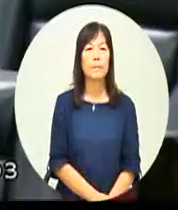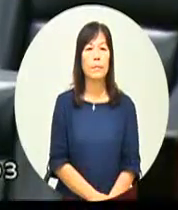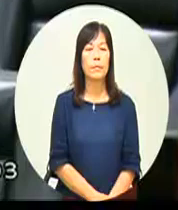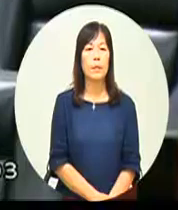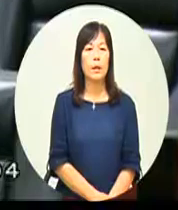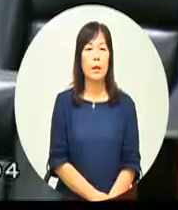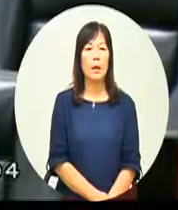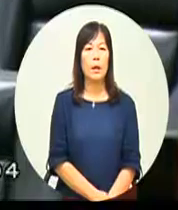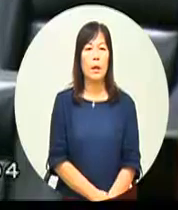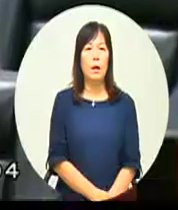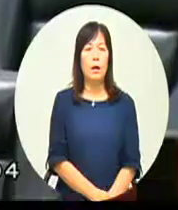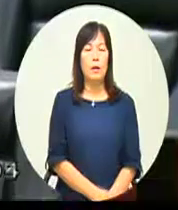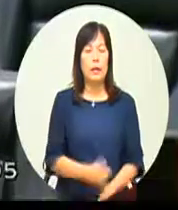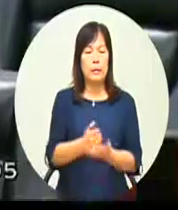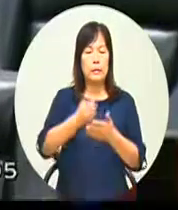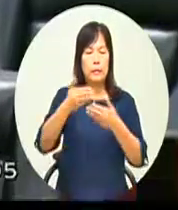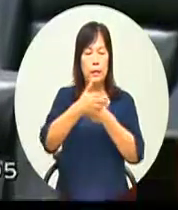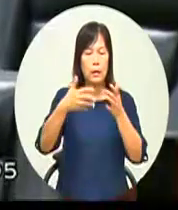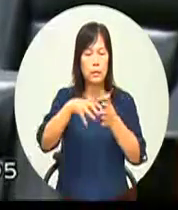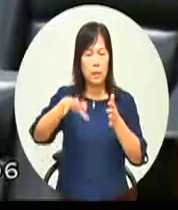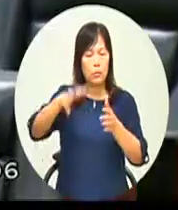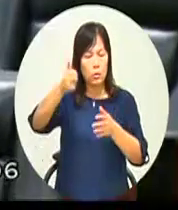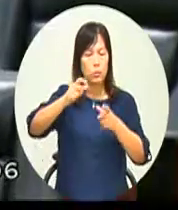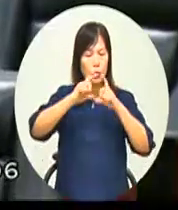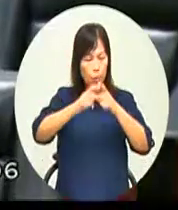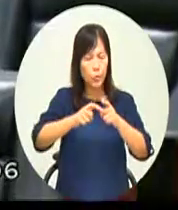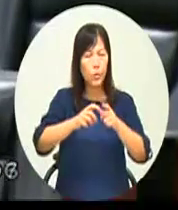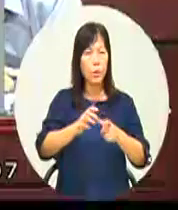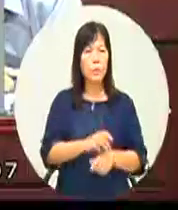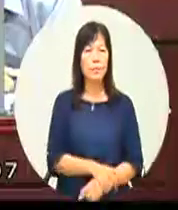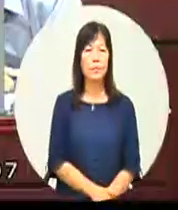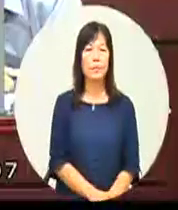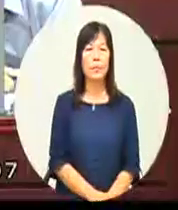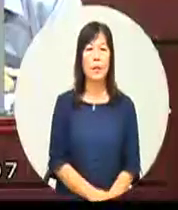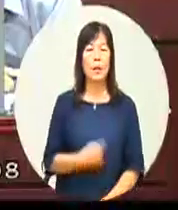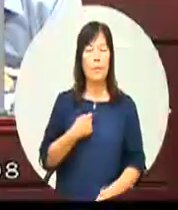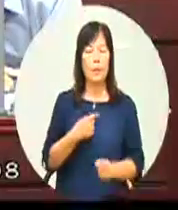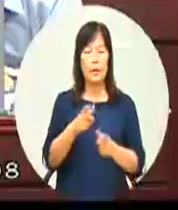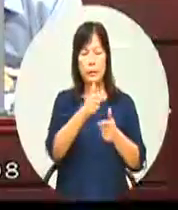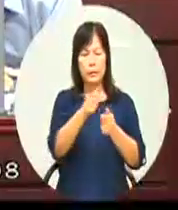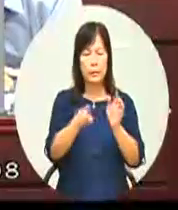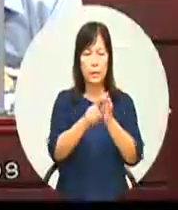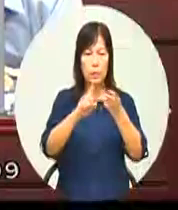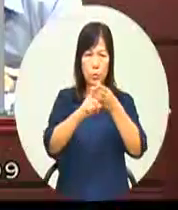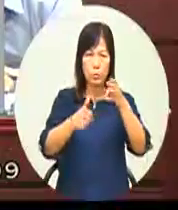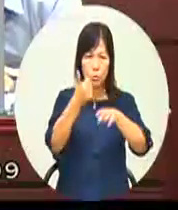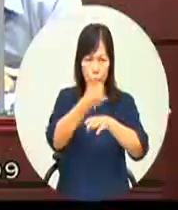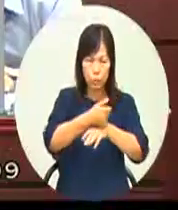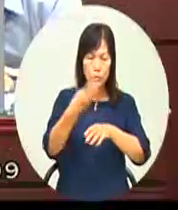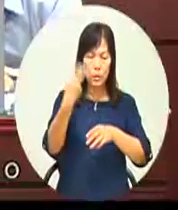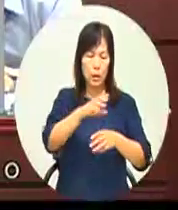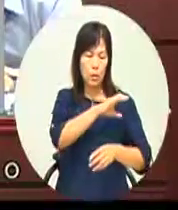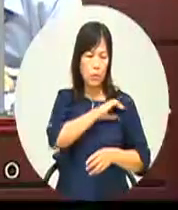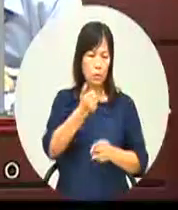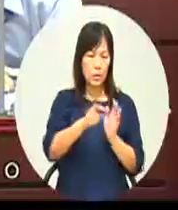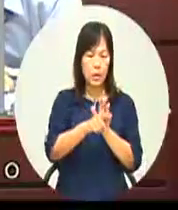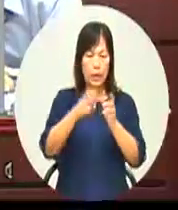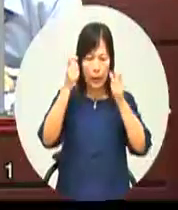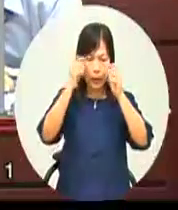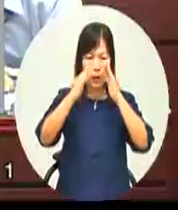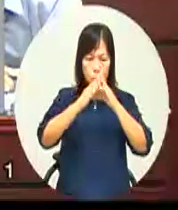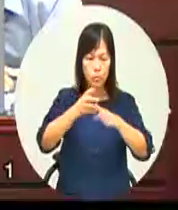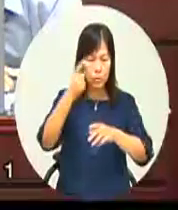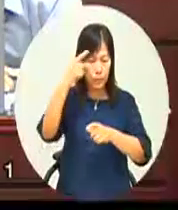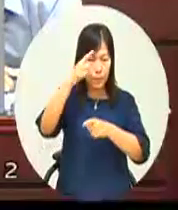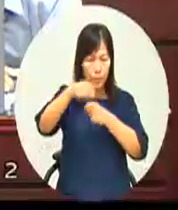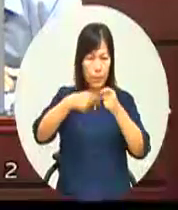哎，交通局陈局长，请答复。 好，谢谢主席，谢谢邱议员哈，对我们高雄市明年即将举